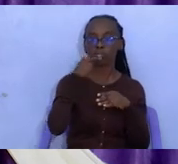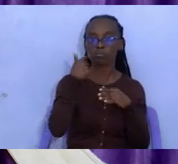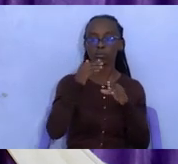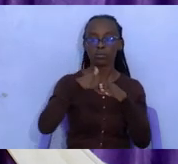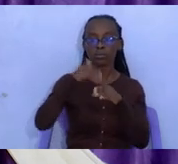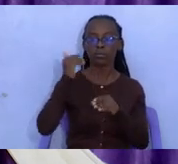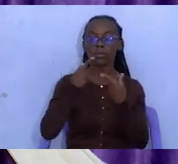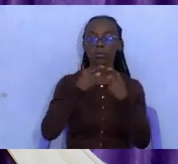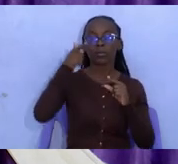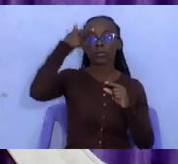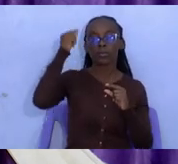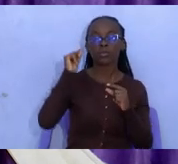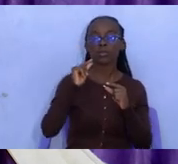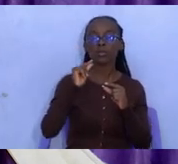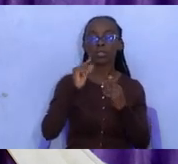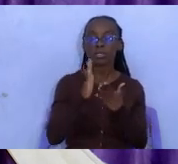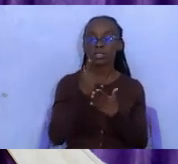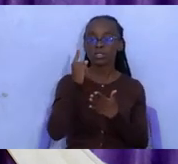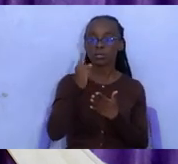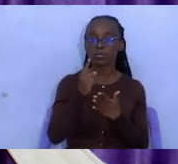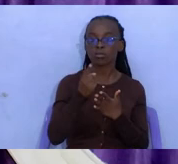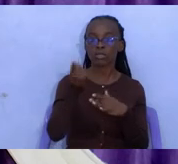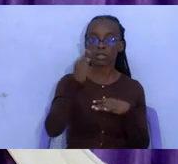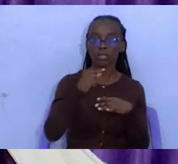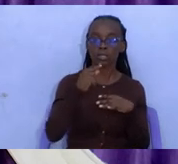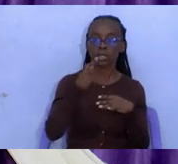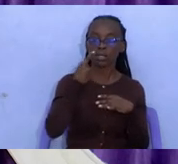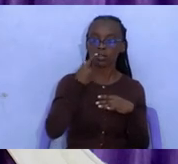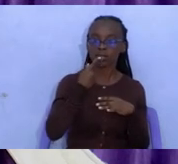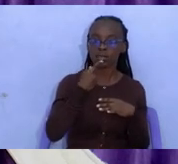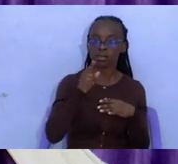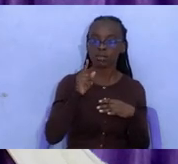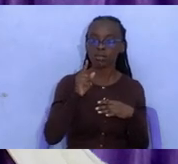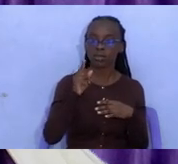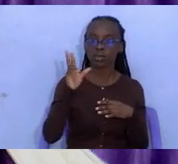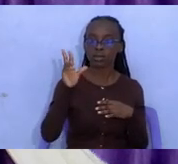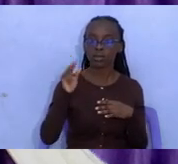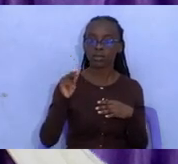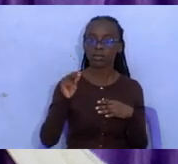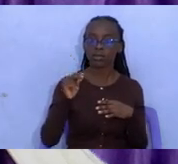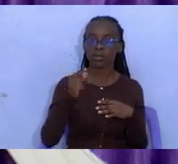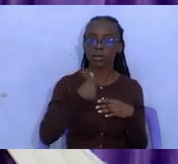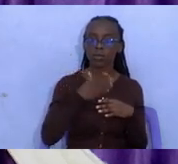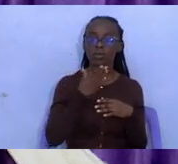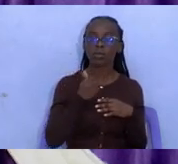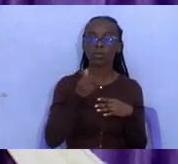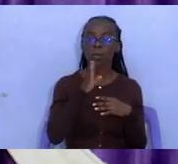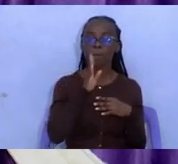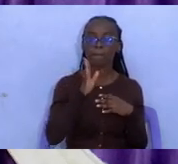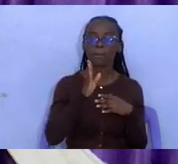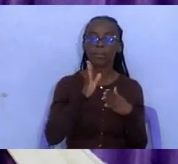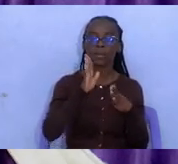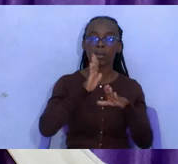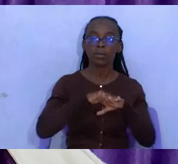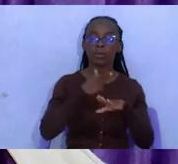Lakini kwa sababu kuna mtu alijitia nia akasema no. Mimi nataka kujitia nia. I want to be a good man. Nataka